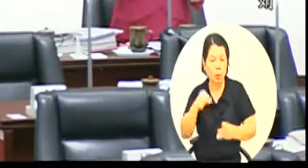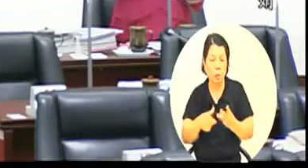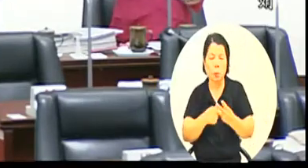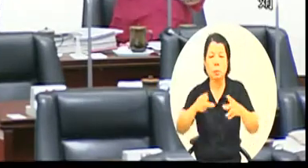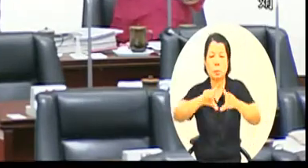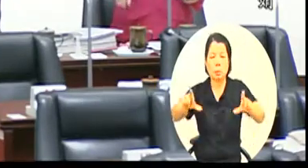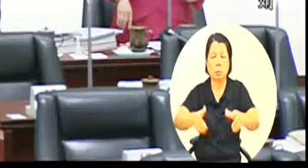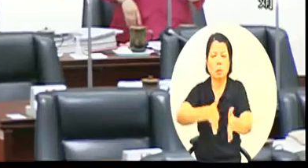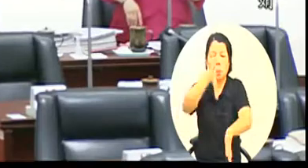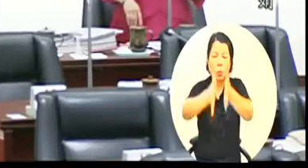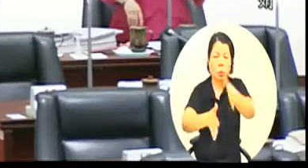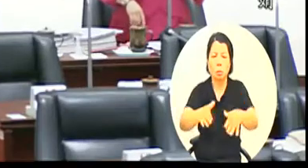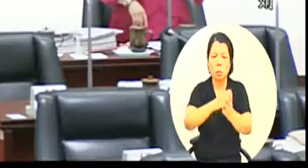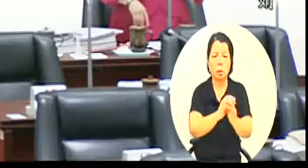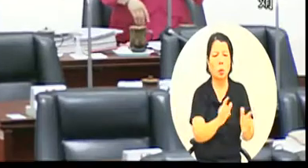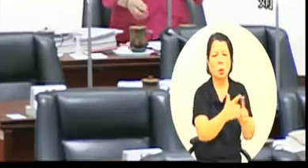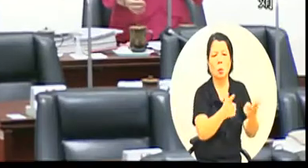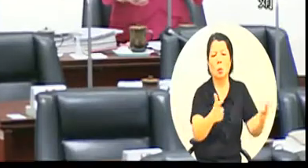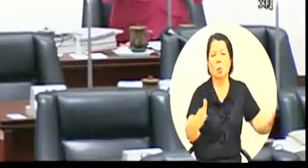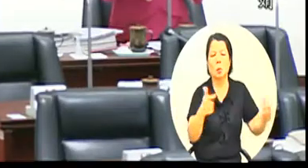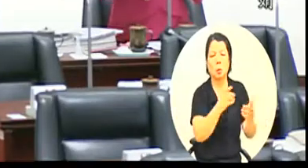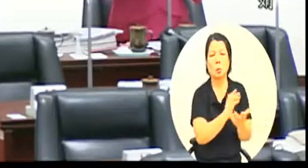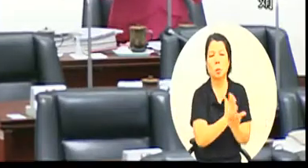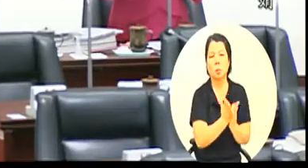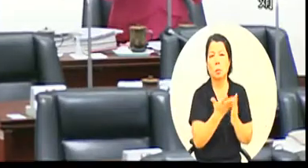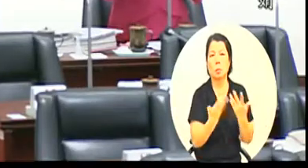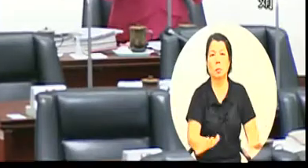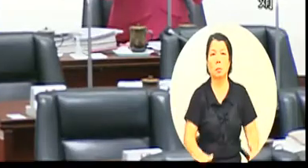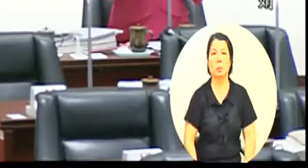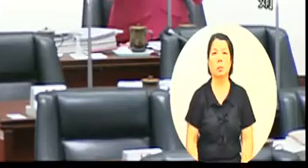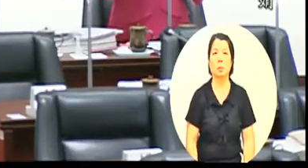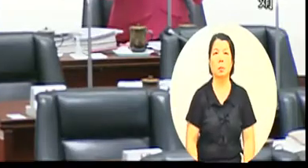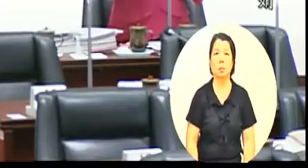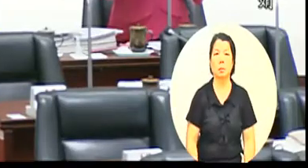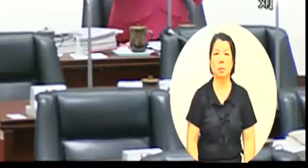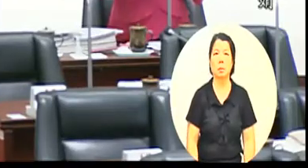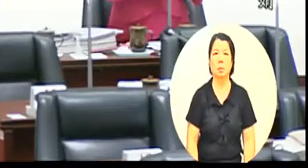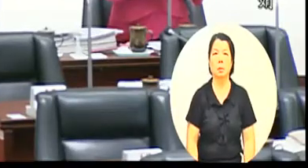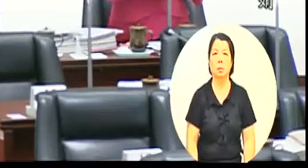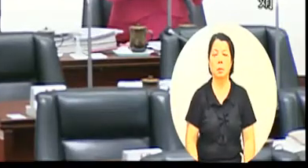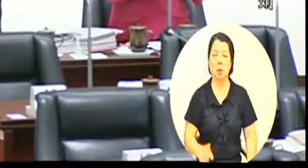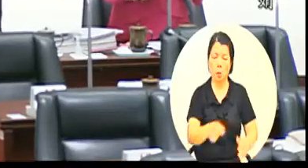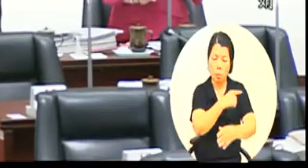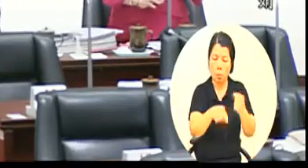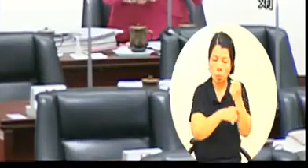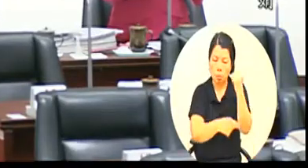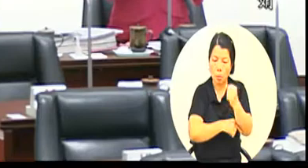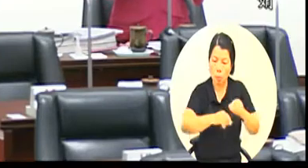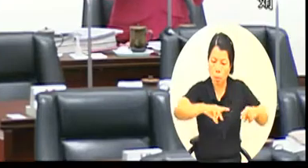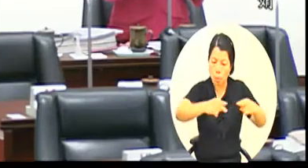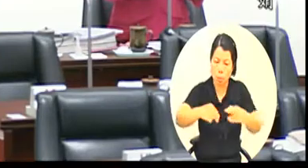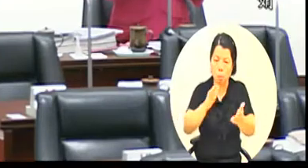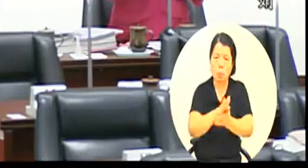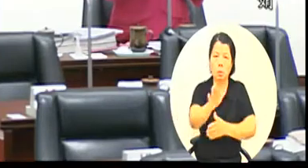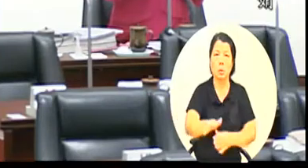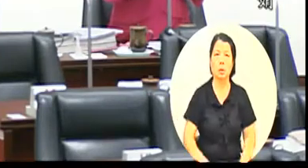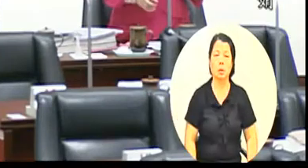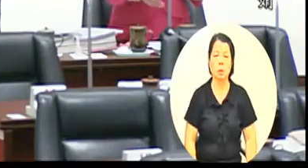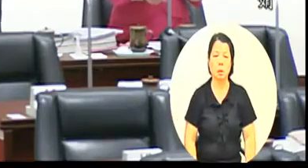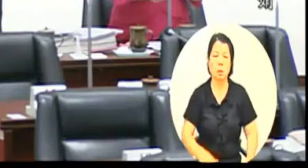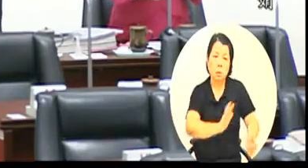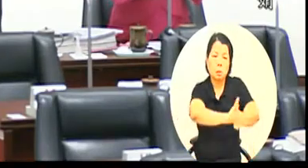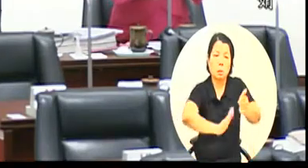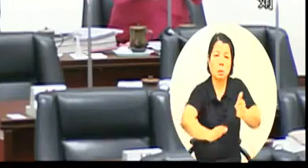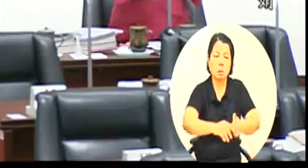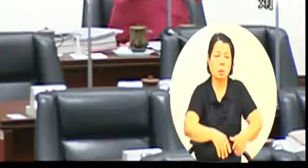其实它是有好几个形态的。可是因为你们这样子一个调整之后，冲击到了我们透天的建筑